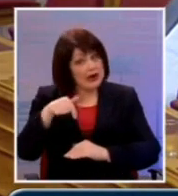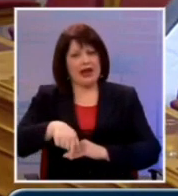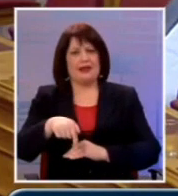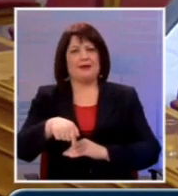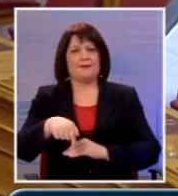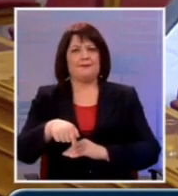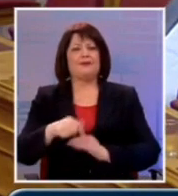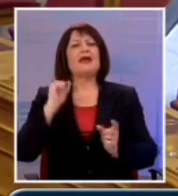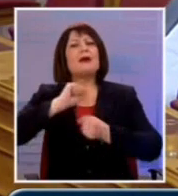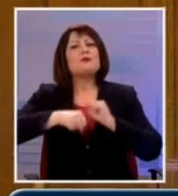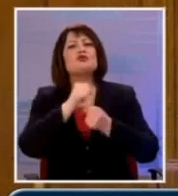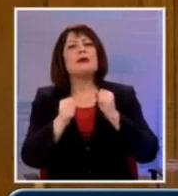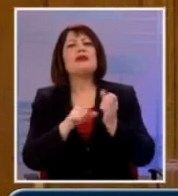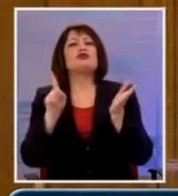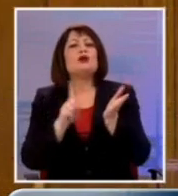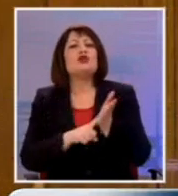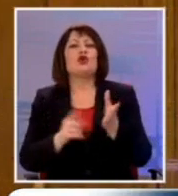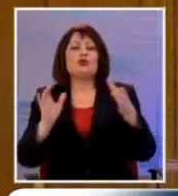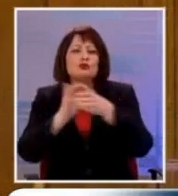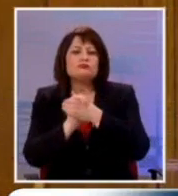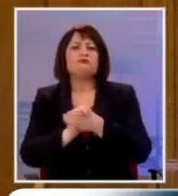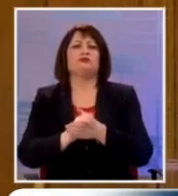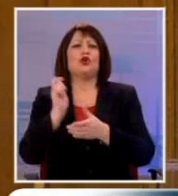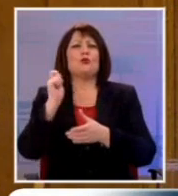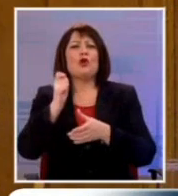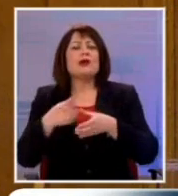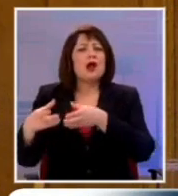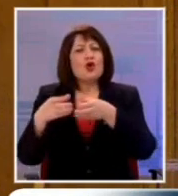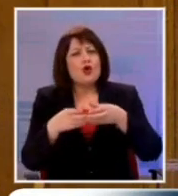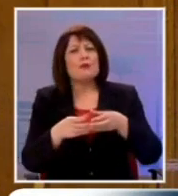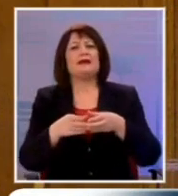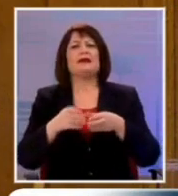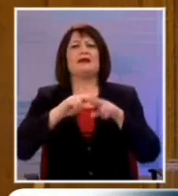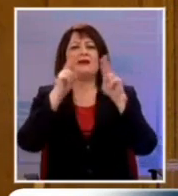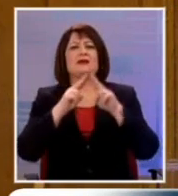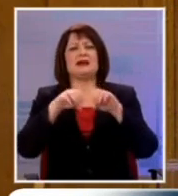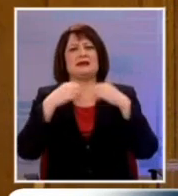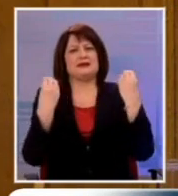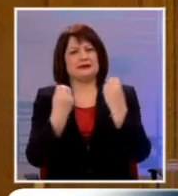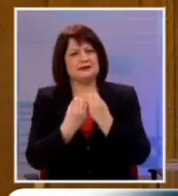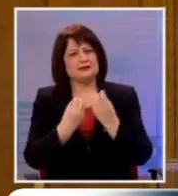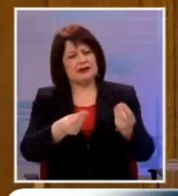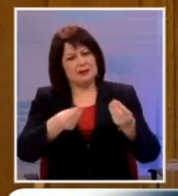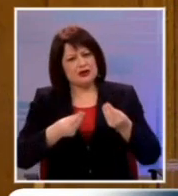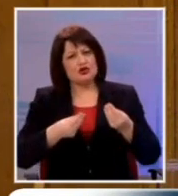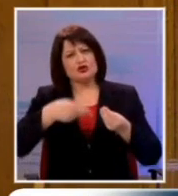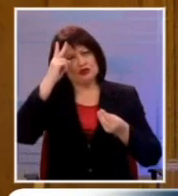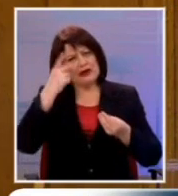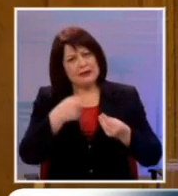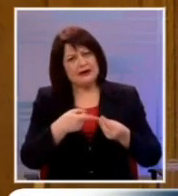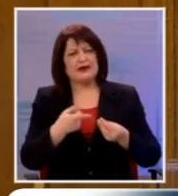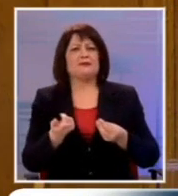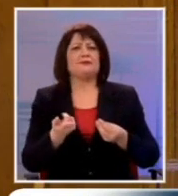πιο ευρείες θεσμικές και πολιτικές συγκλήσεις. Το Διεθνές Συνέδριο για τις Γερμανικές Επαναρθώσεις π.χ. το οποίο